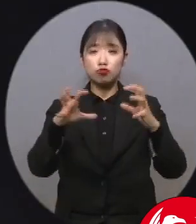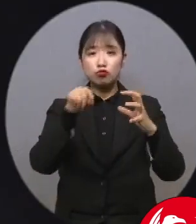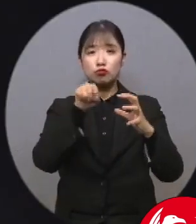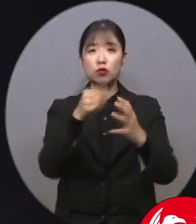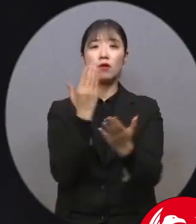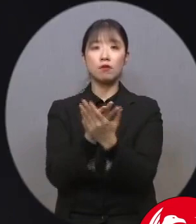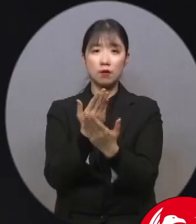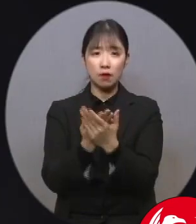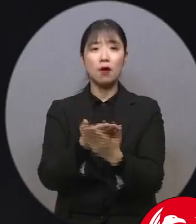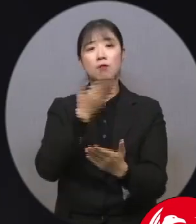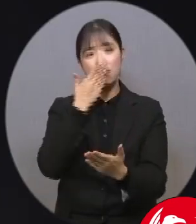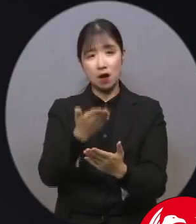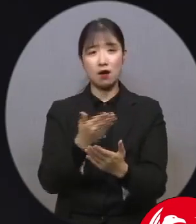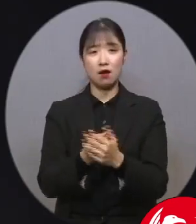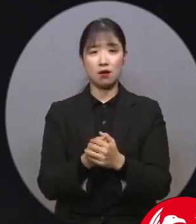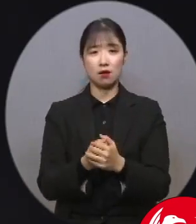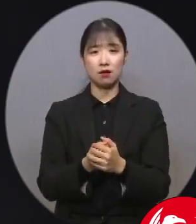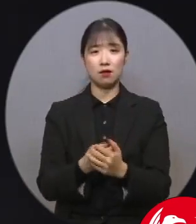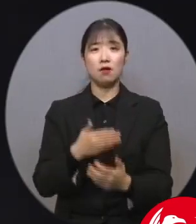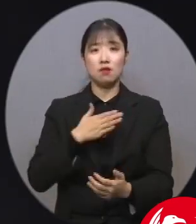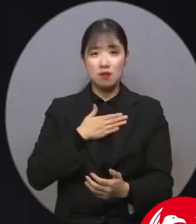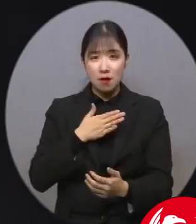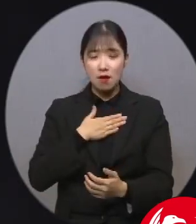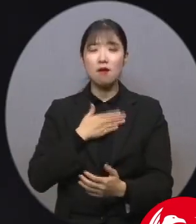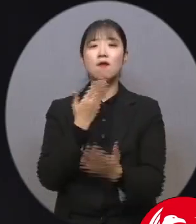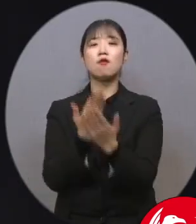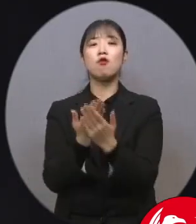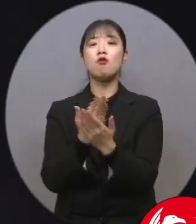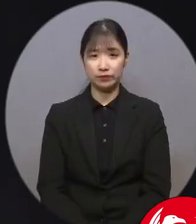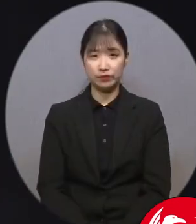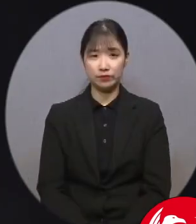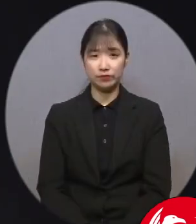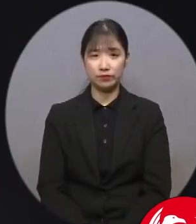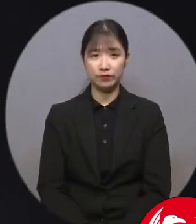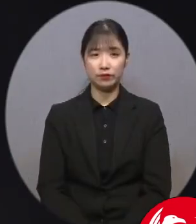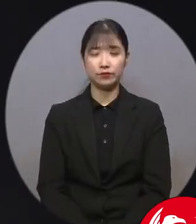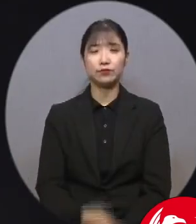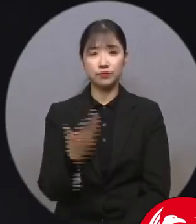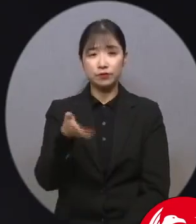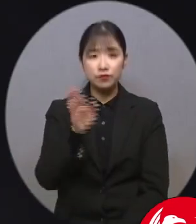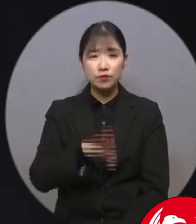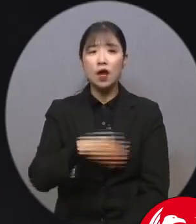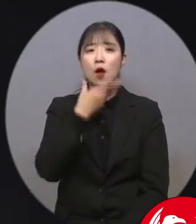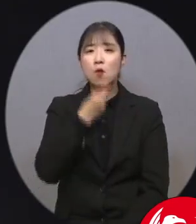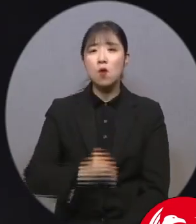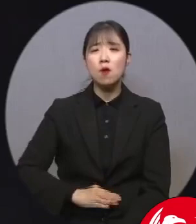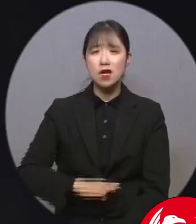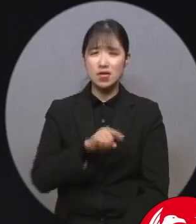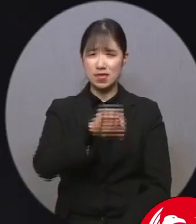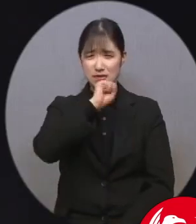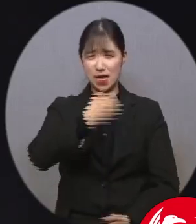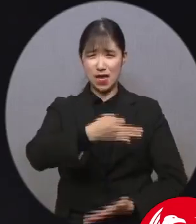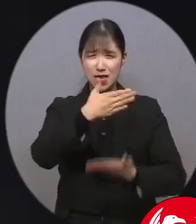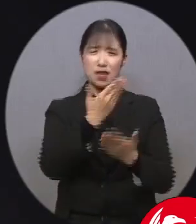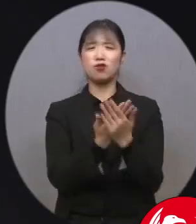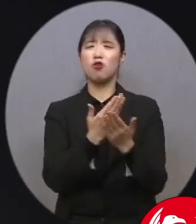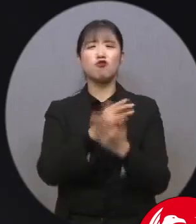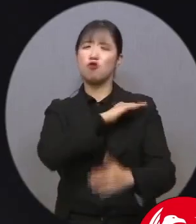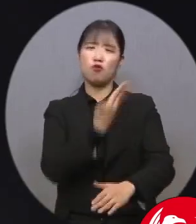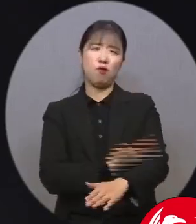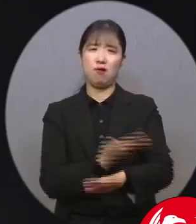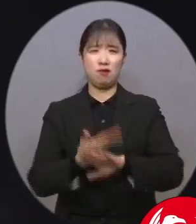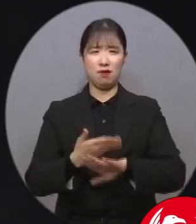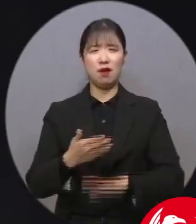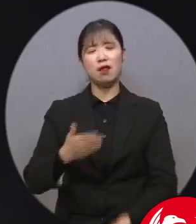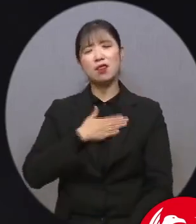청구권, 평등권, 참여권, 사회권, 자유권이 있는데 내 청구권이에요. 그렇지만은 복지에서는 청구권이 아닙니다. 내가